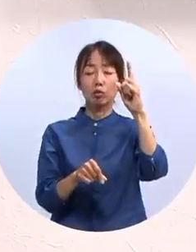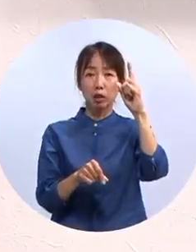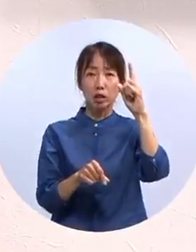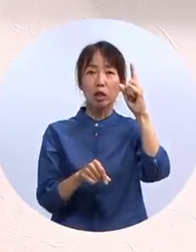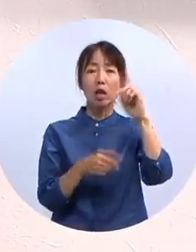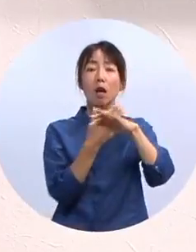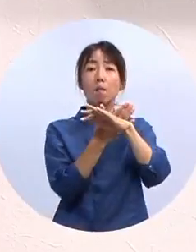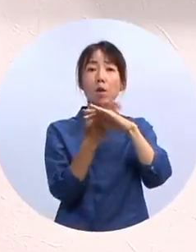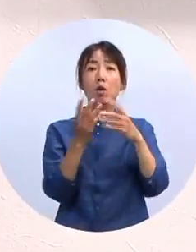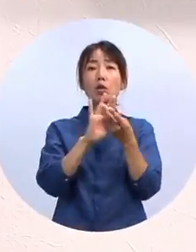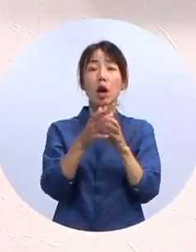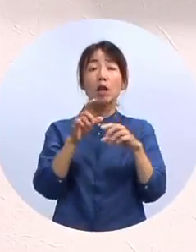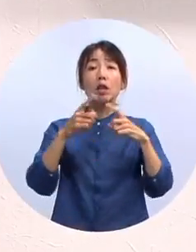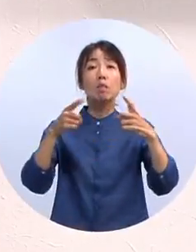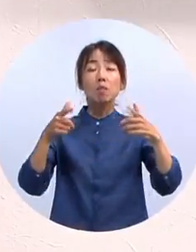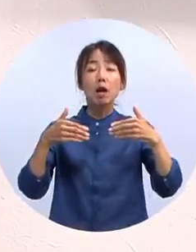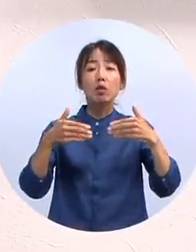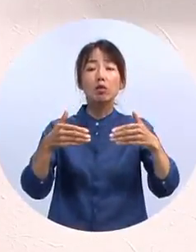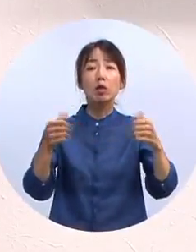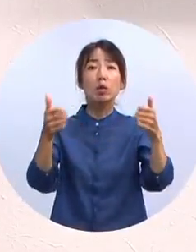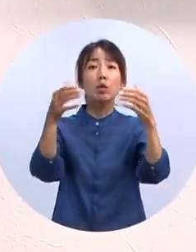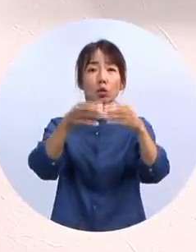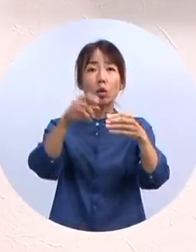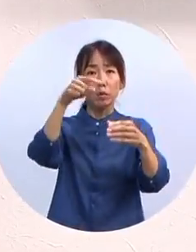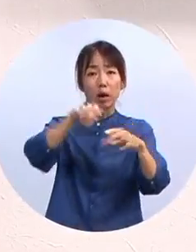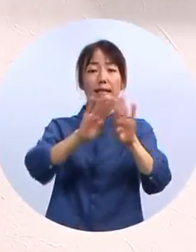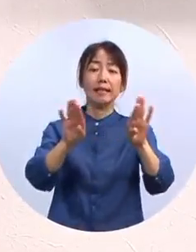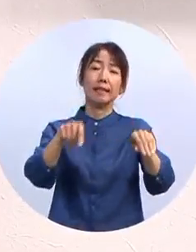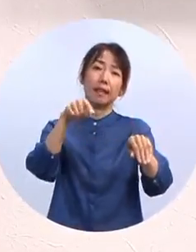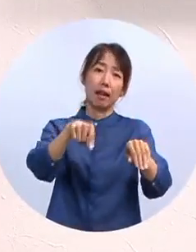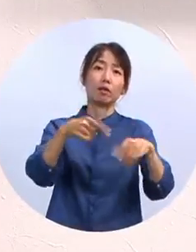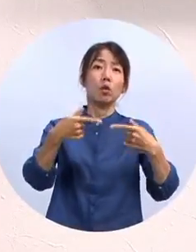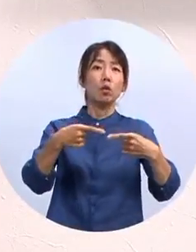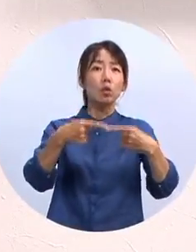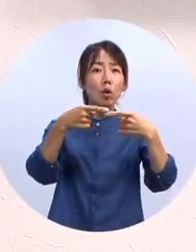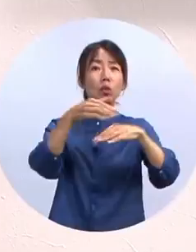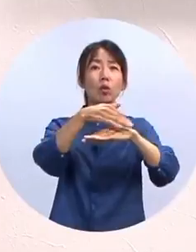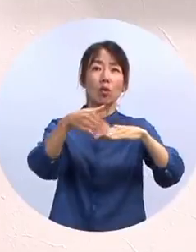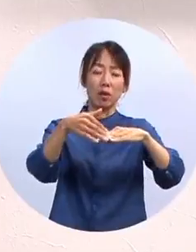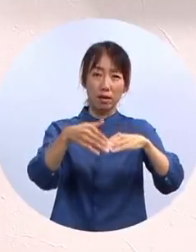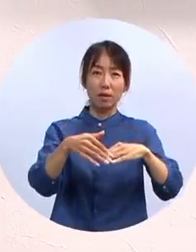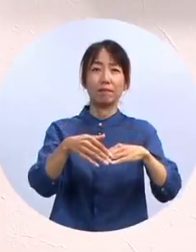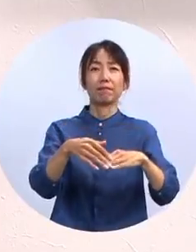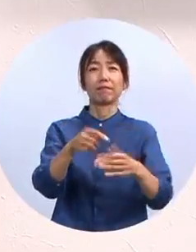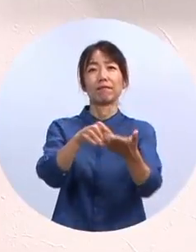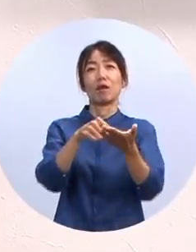推進の集いの式典の中で表彰されます。たくさんのご応募お待ちしています。